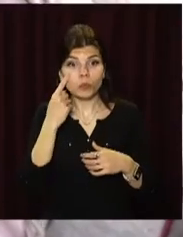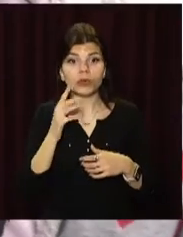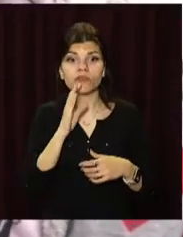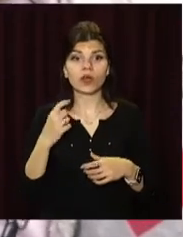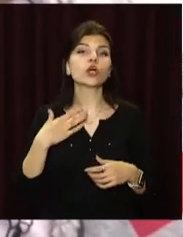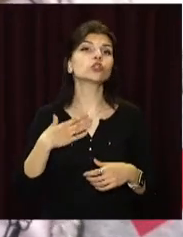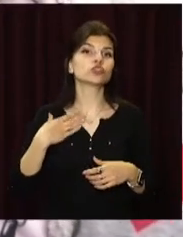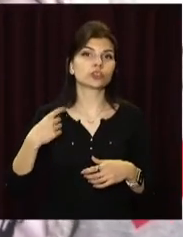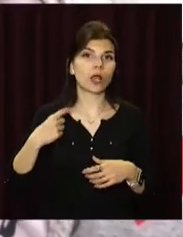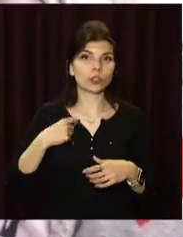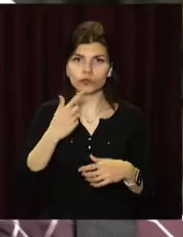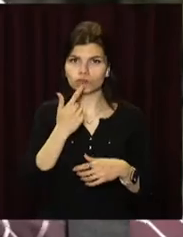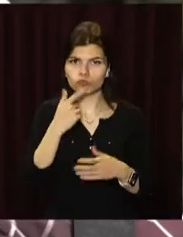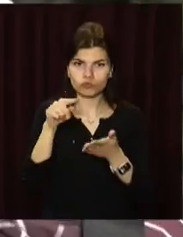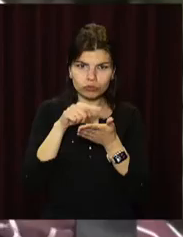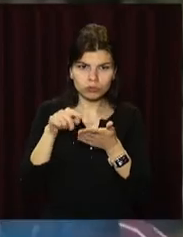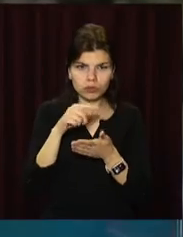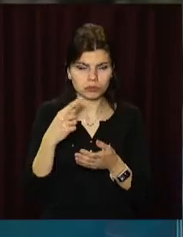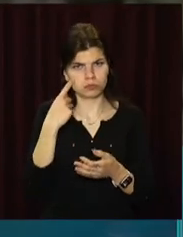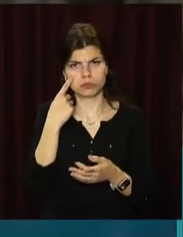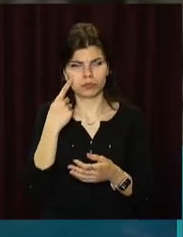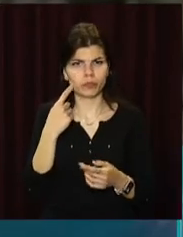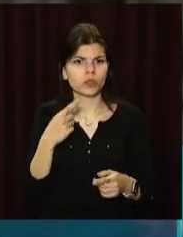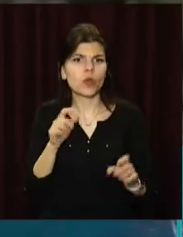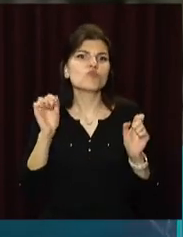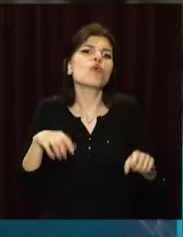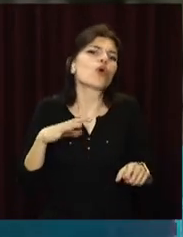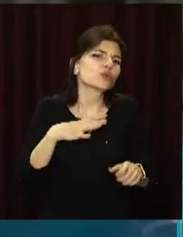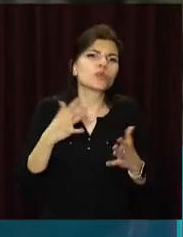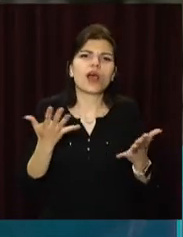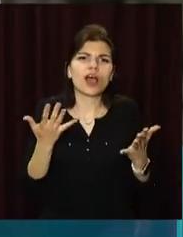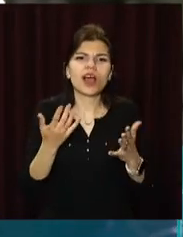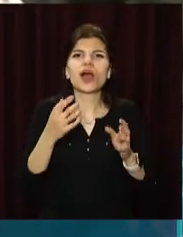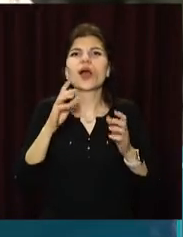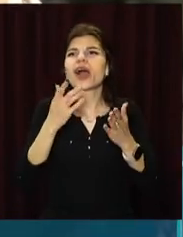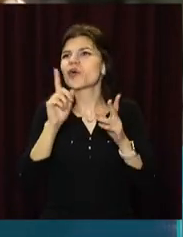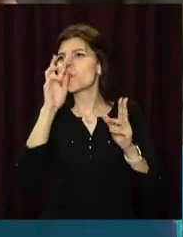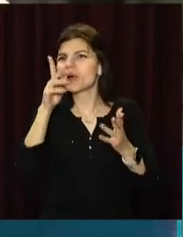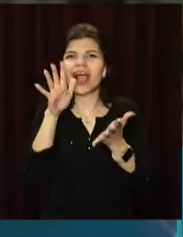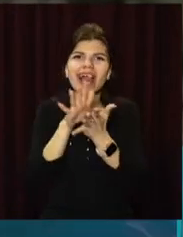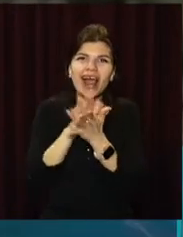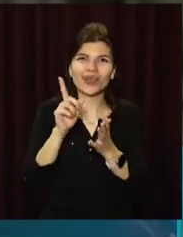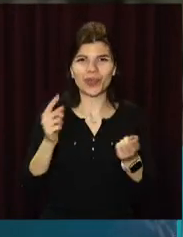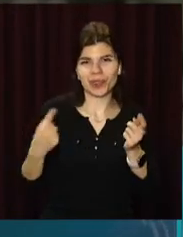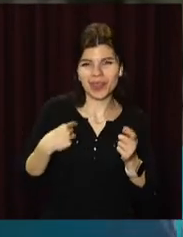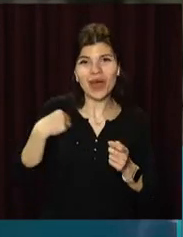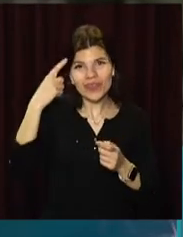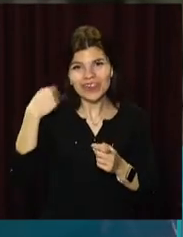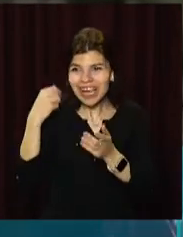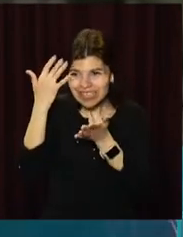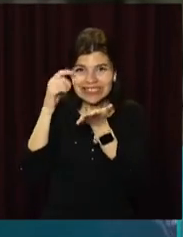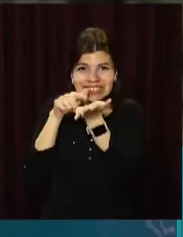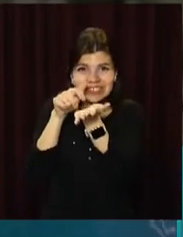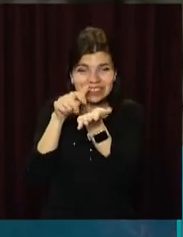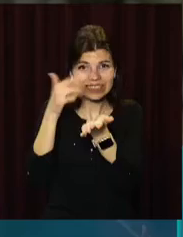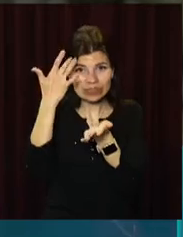Насті біля шиї почервоніння. Мені зразу показала, що це може бути там якась шелуха маленька, там к ній приклеїлась. Не знаю, почала її,